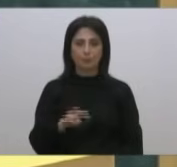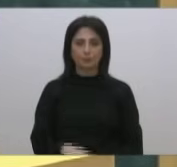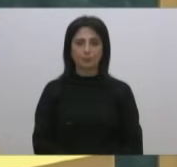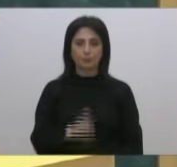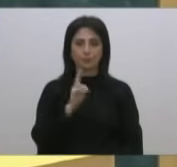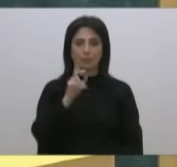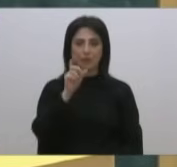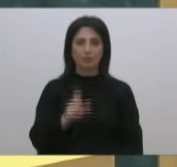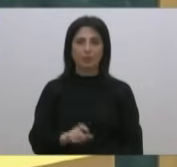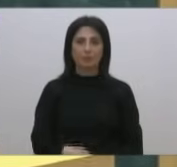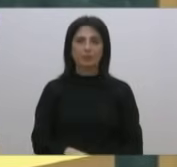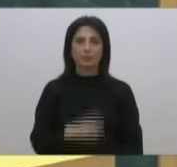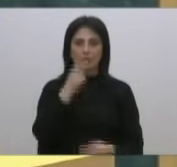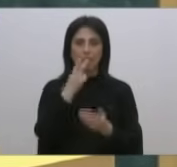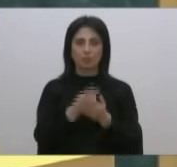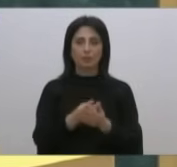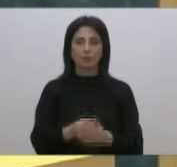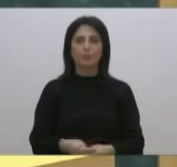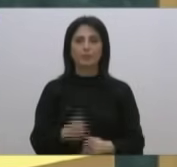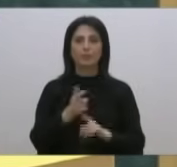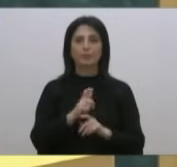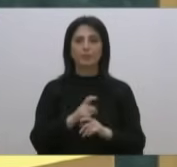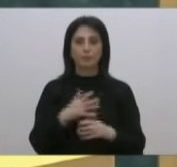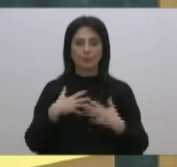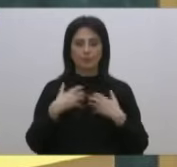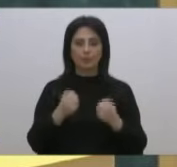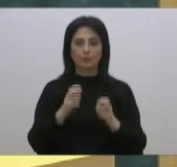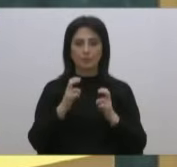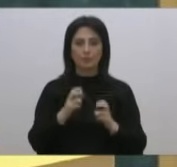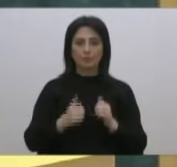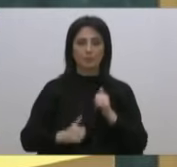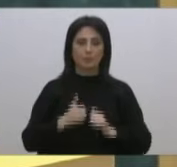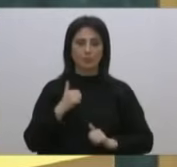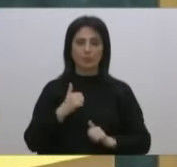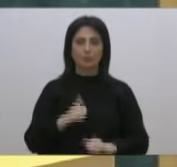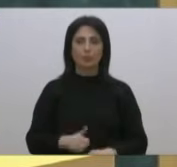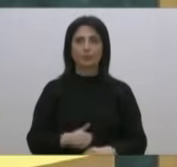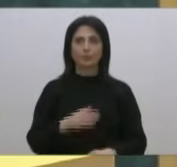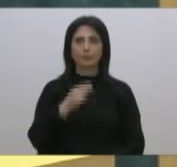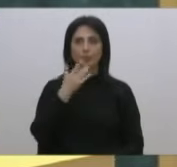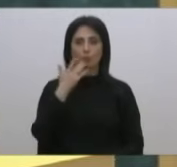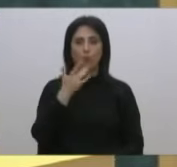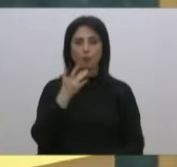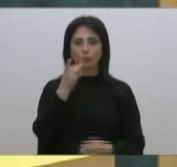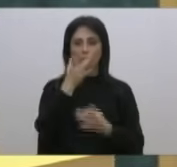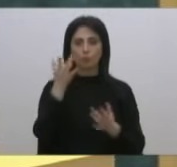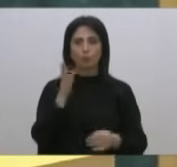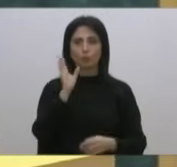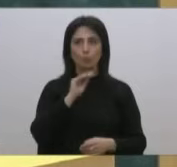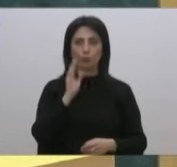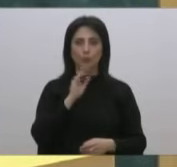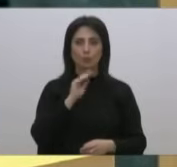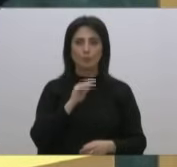premier-ministrobis kandidatma achvena zalyan jansaghi da ghirseuli politikuri kultura,